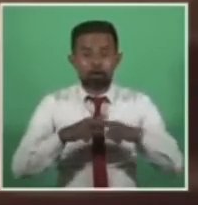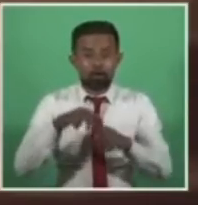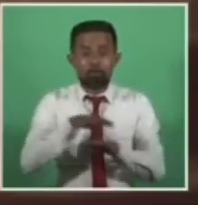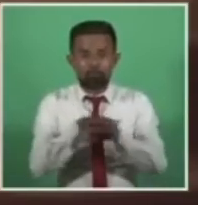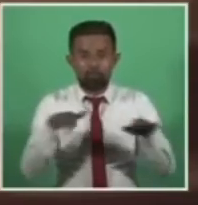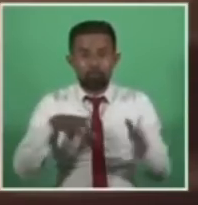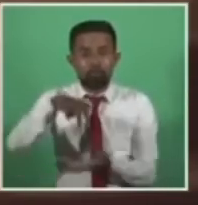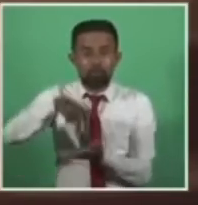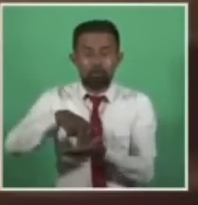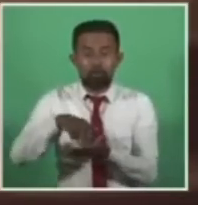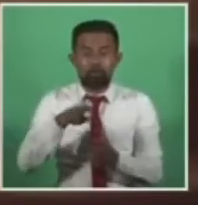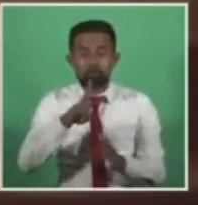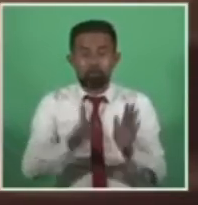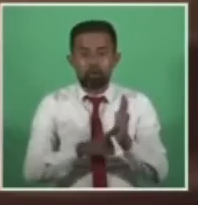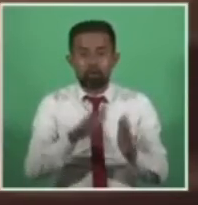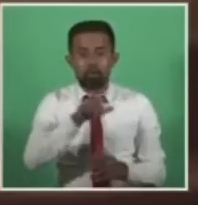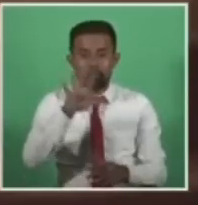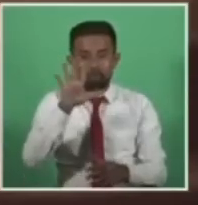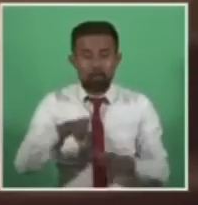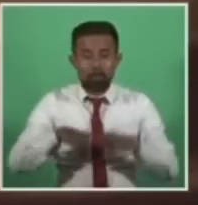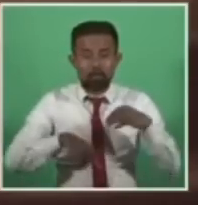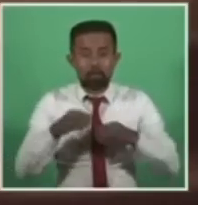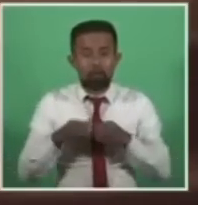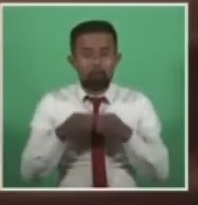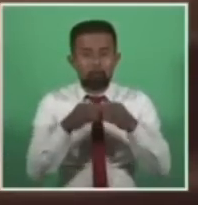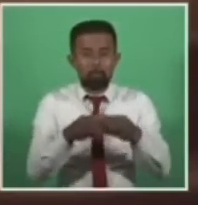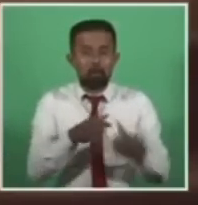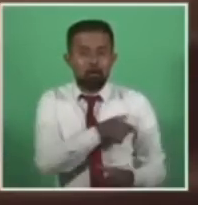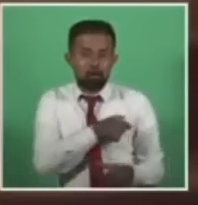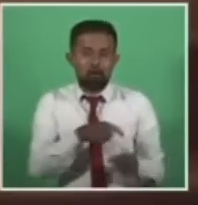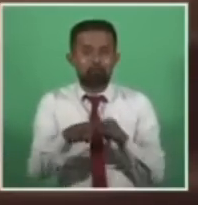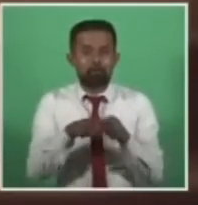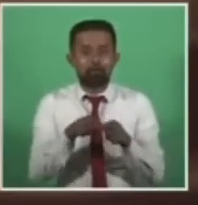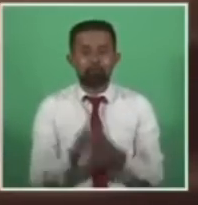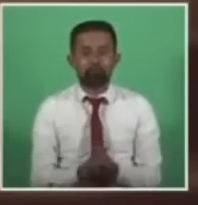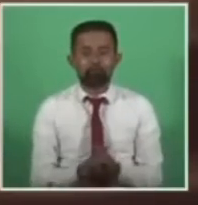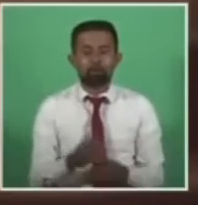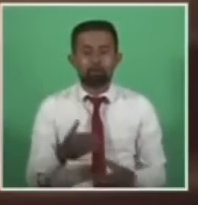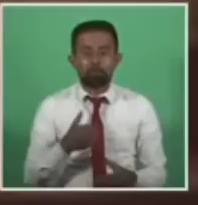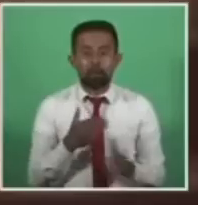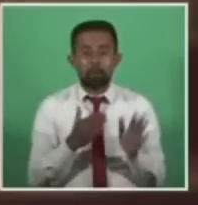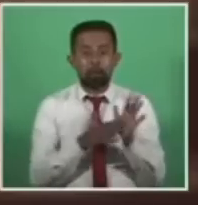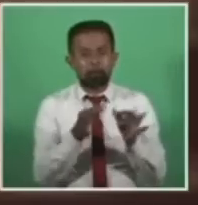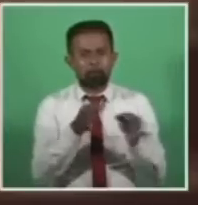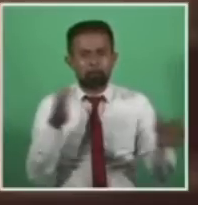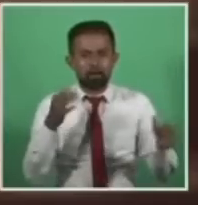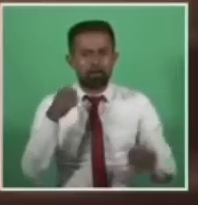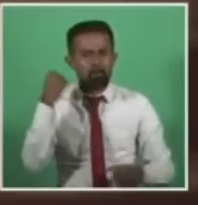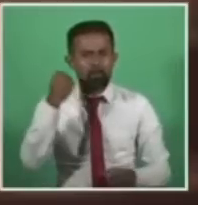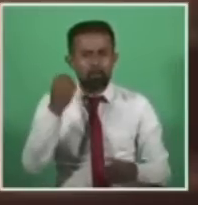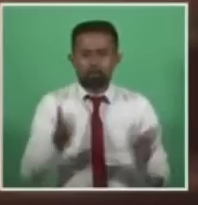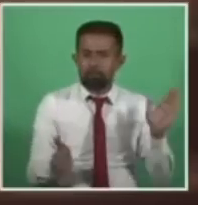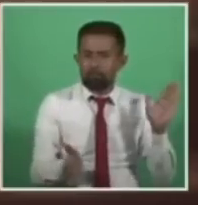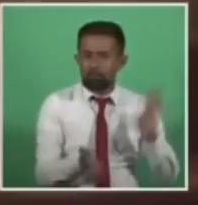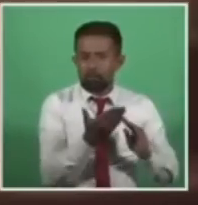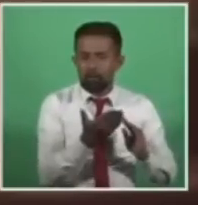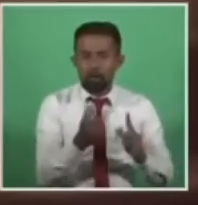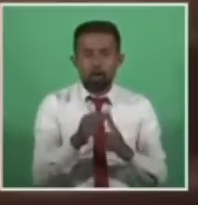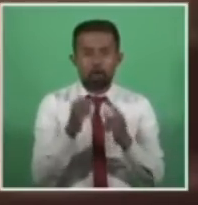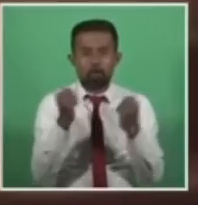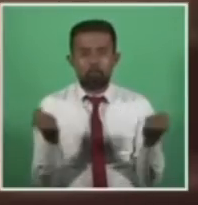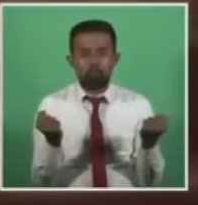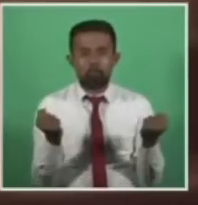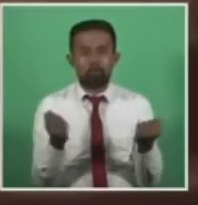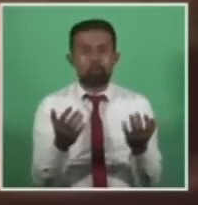මම නැග්ගේ 375,000 ඡන්ද තියෙන පක්ෂයක්ගේ නායකයෙක් හැටියෙ. මම මයි අංගනේ මීටිම කතා කරලා යන්න හදනකොට මම පොළොන්නරුවෙන්නේ